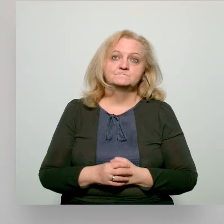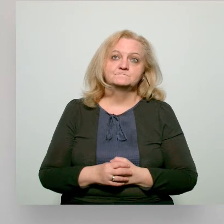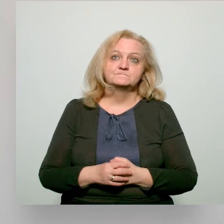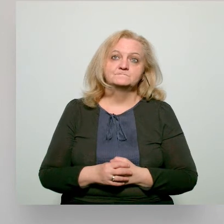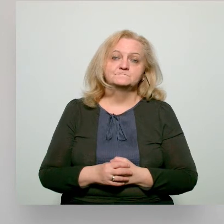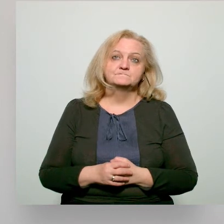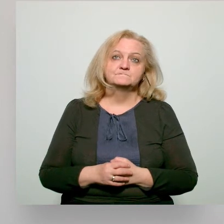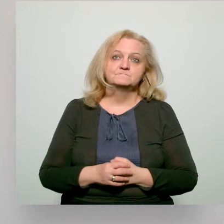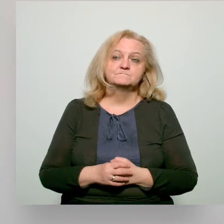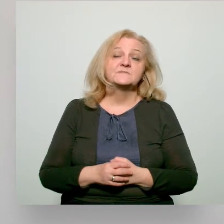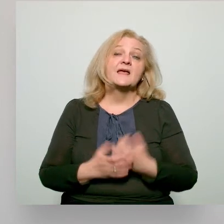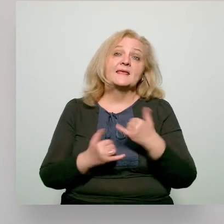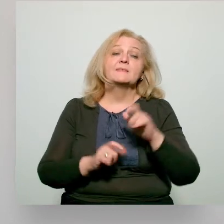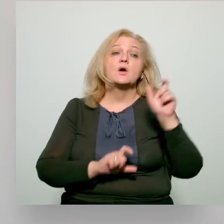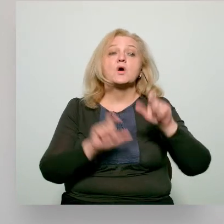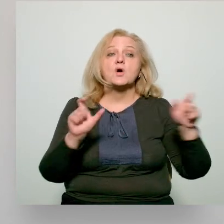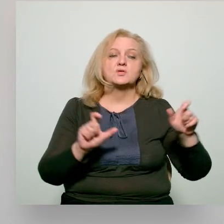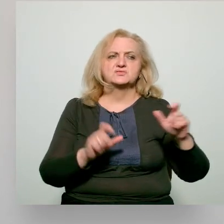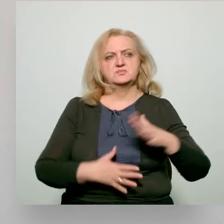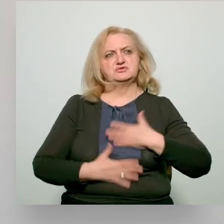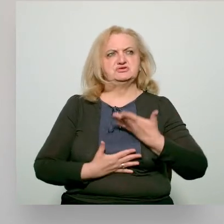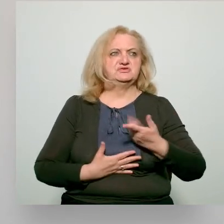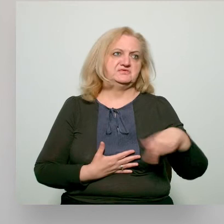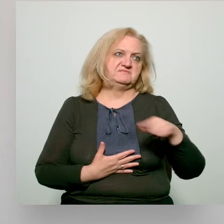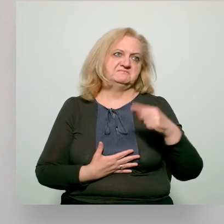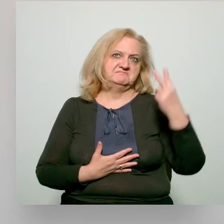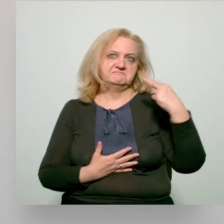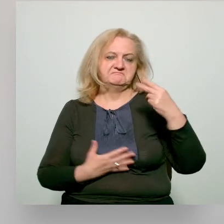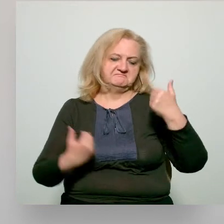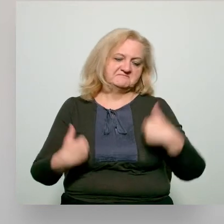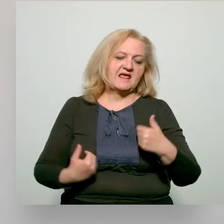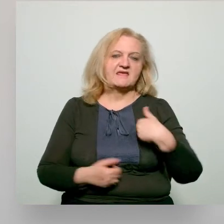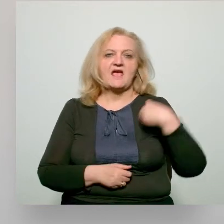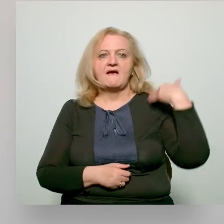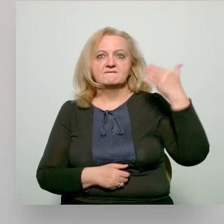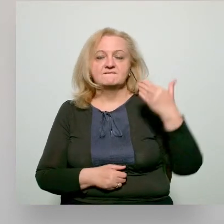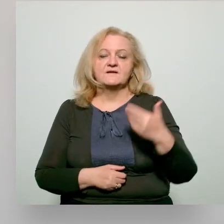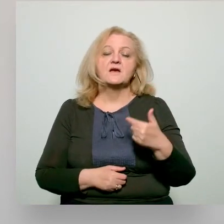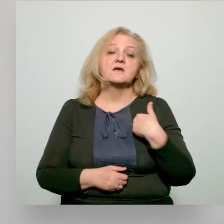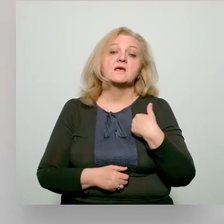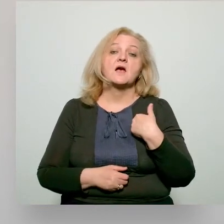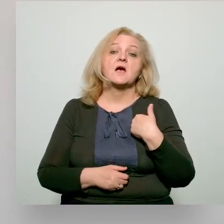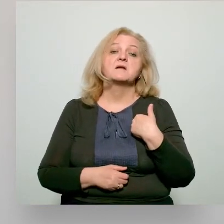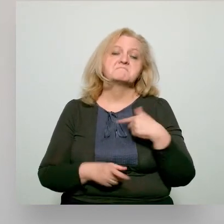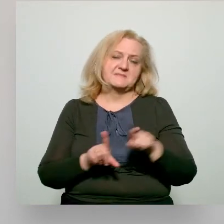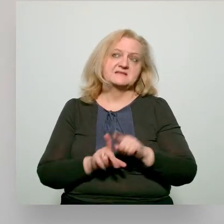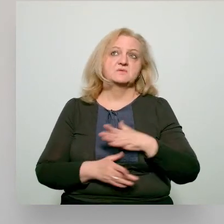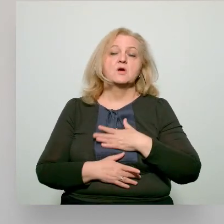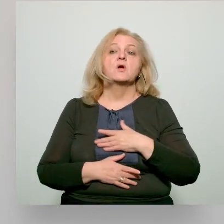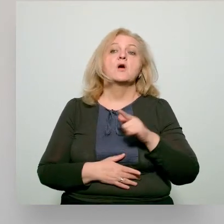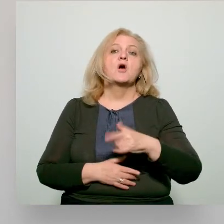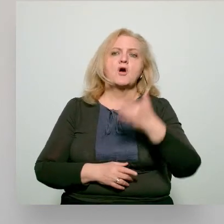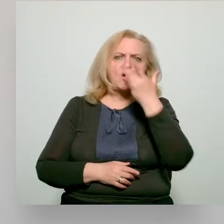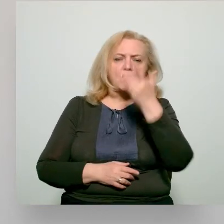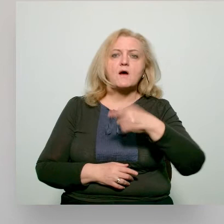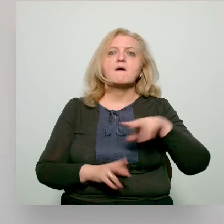dziwią się inni, gdy mówię, i sama się temu dziwię, gdy stwierdzam, że rosyjskojęzyczny Charków,